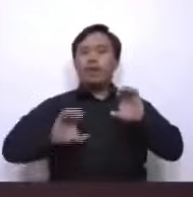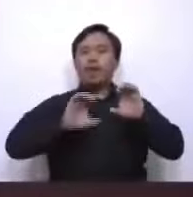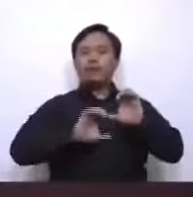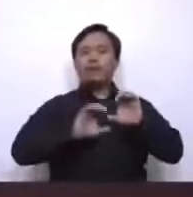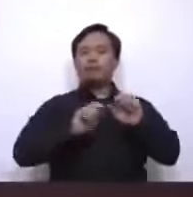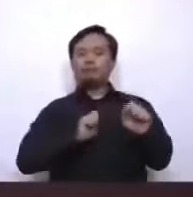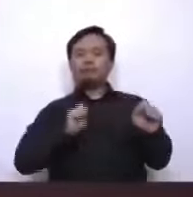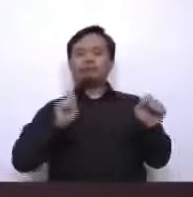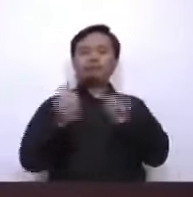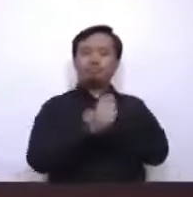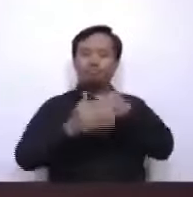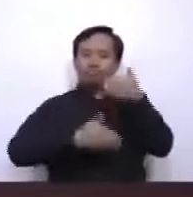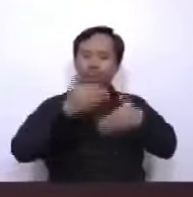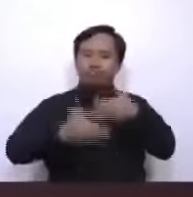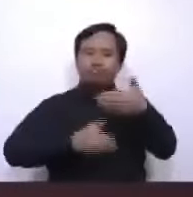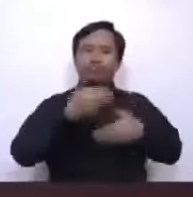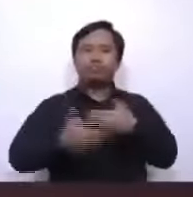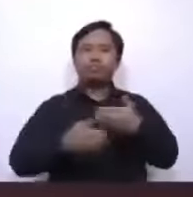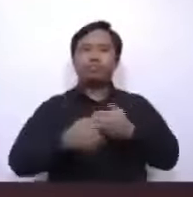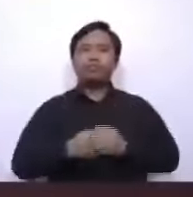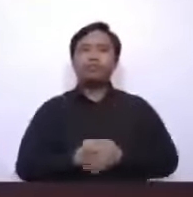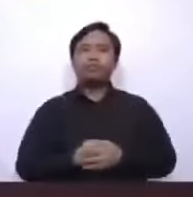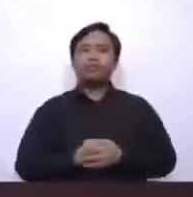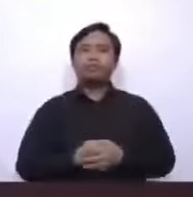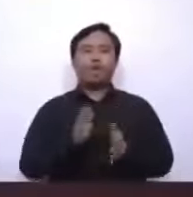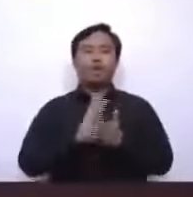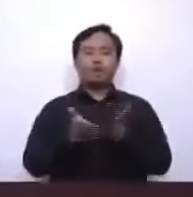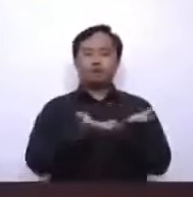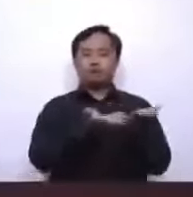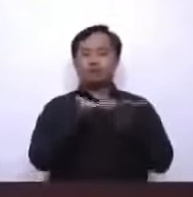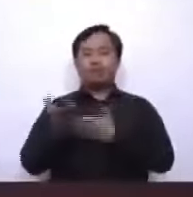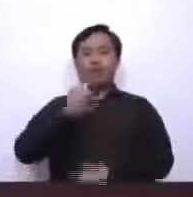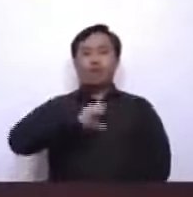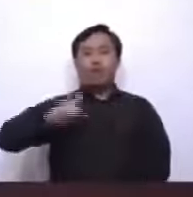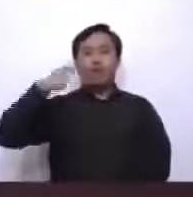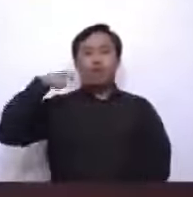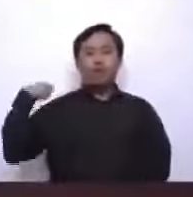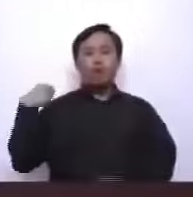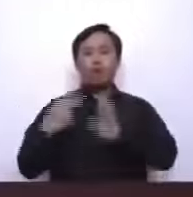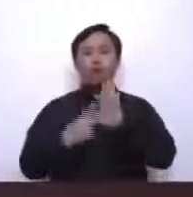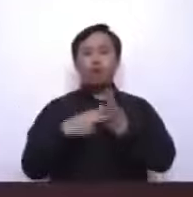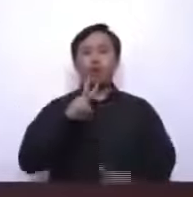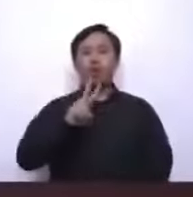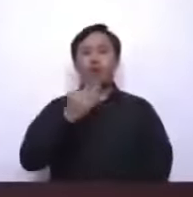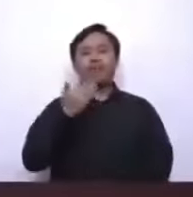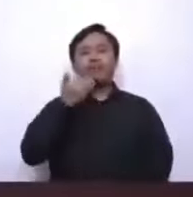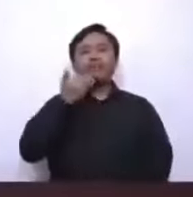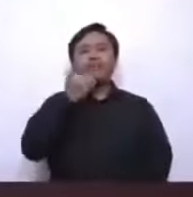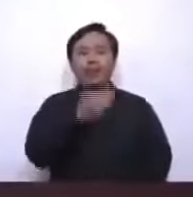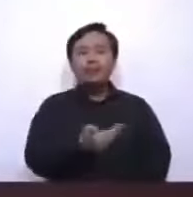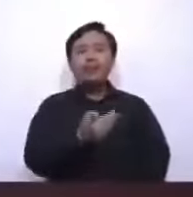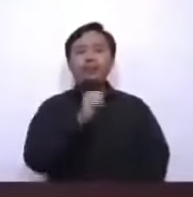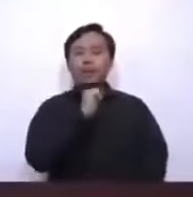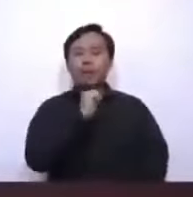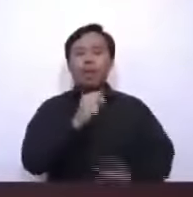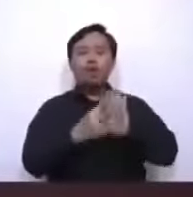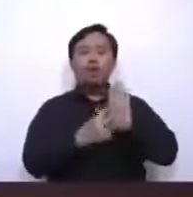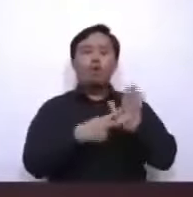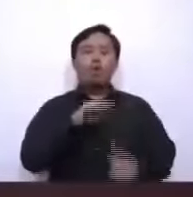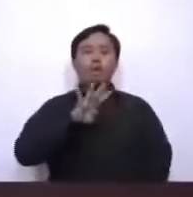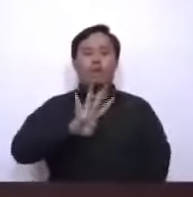yang berkelanjutan. Langsung saja kami persilakan Cagub nomor urut 2 bertanya kepada Cagub nomor urut